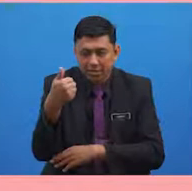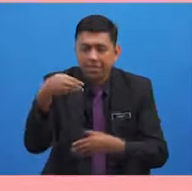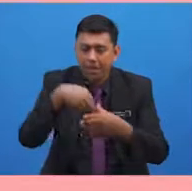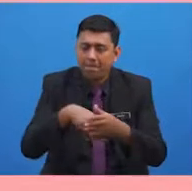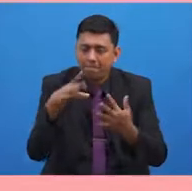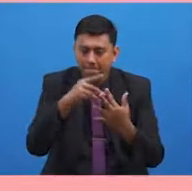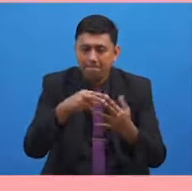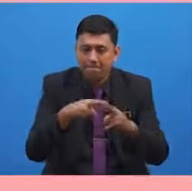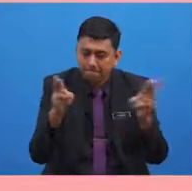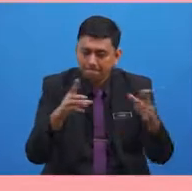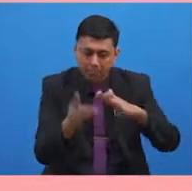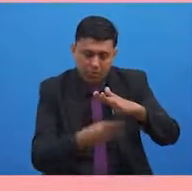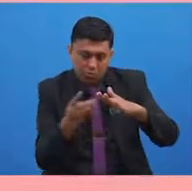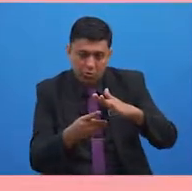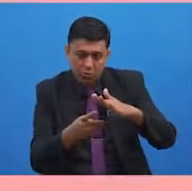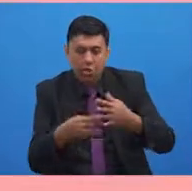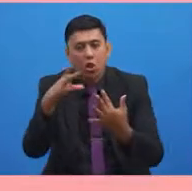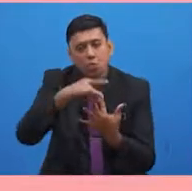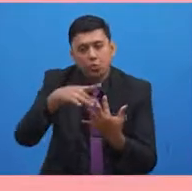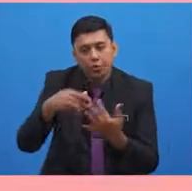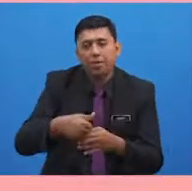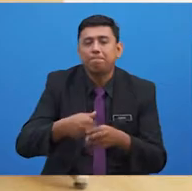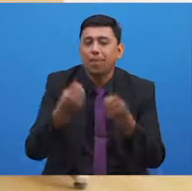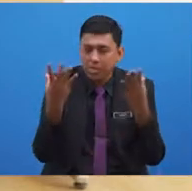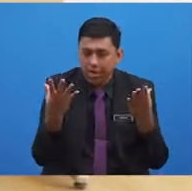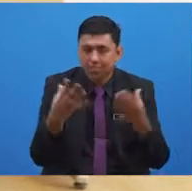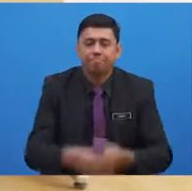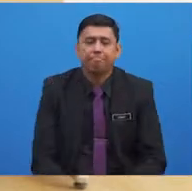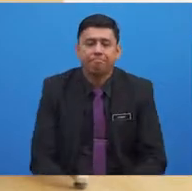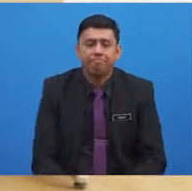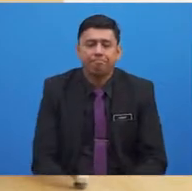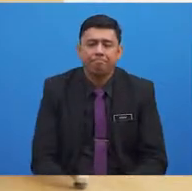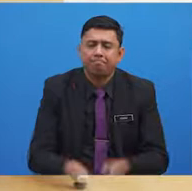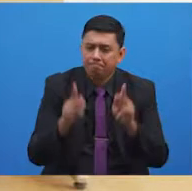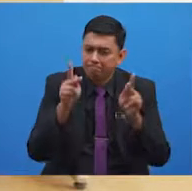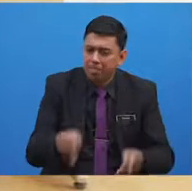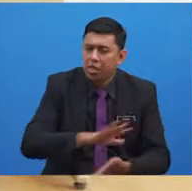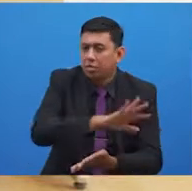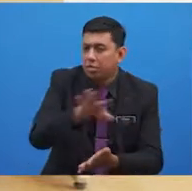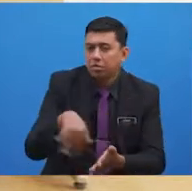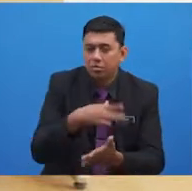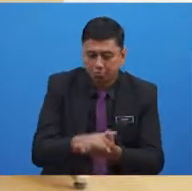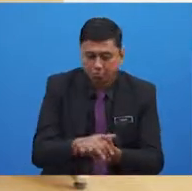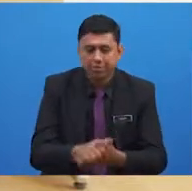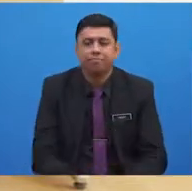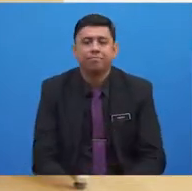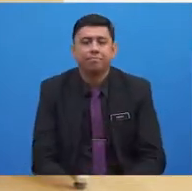raya berdasarkan undian majoriti. Para pelajar yang dikasihi